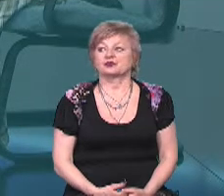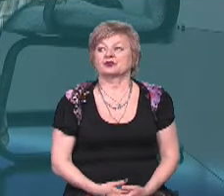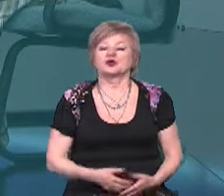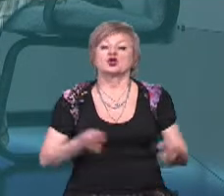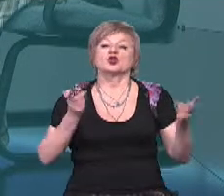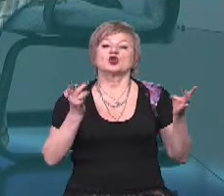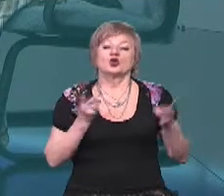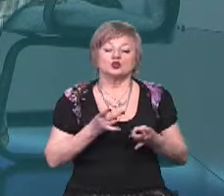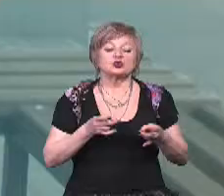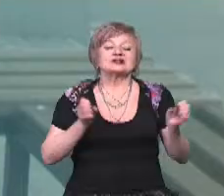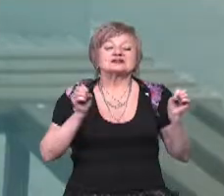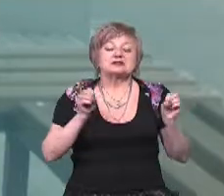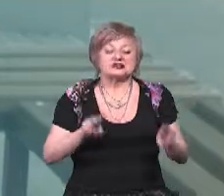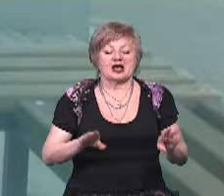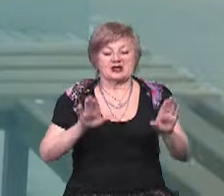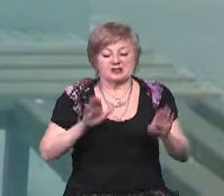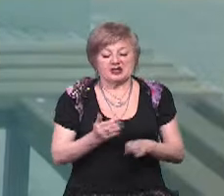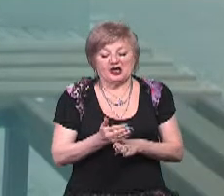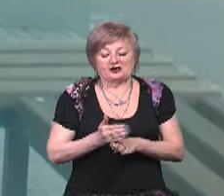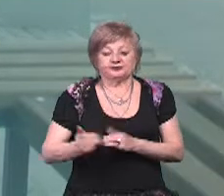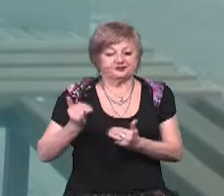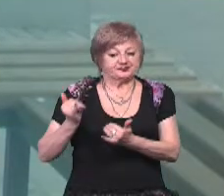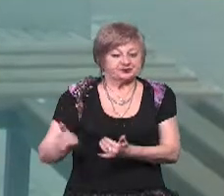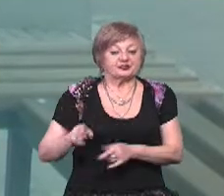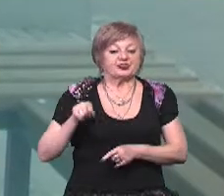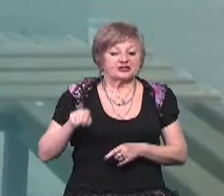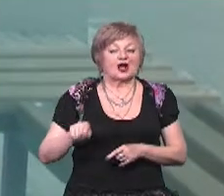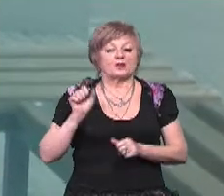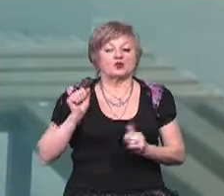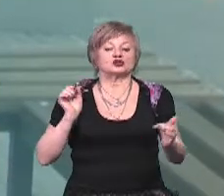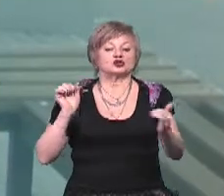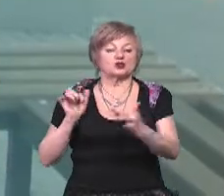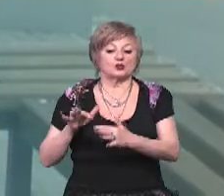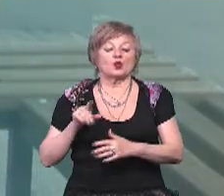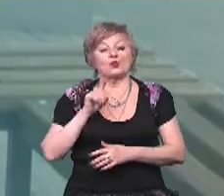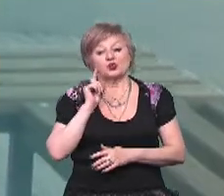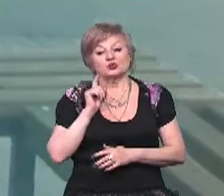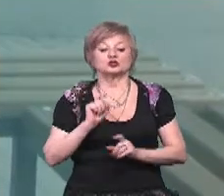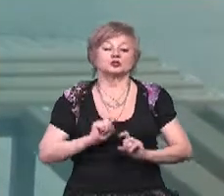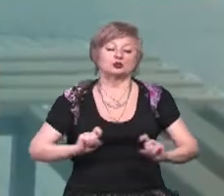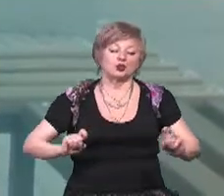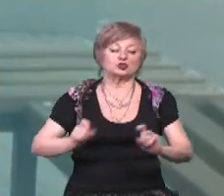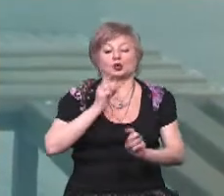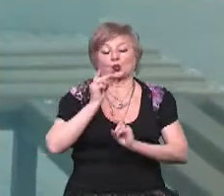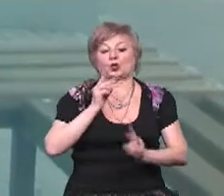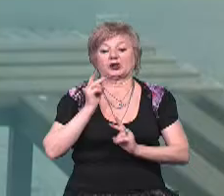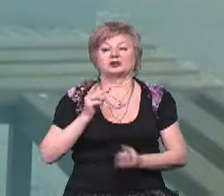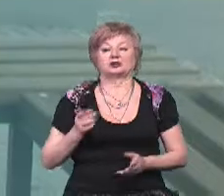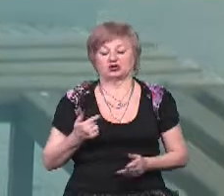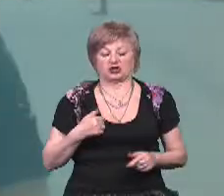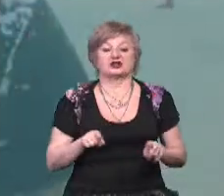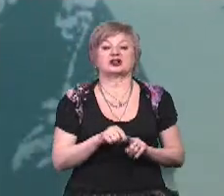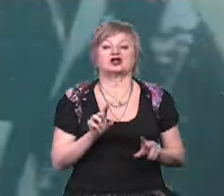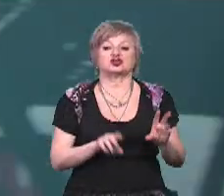Необхідно відвести для них спеціальні місця для паління, де може зібратись і молодь, щоб посидіти і покурити. Я так